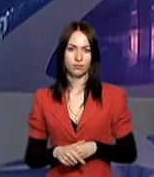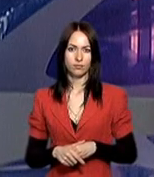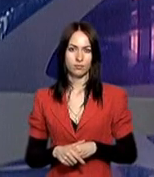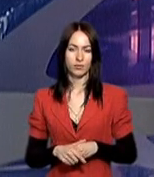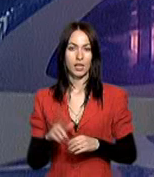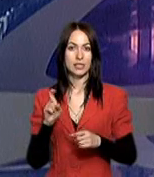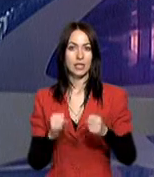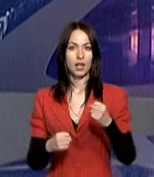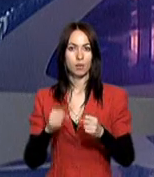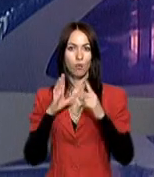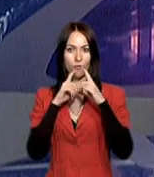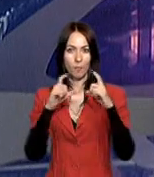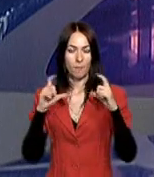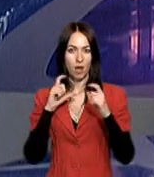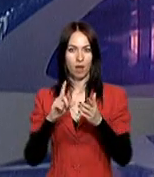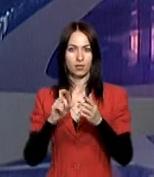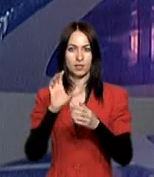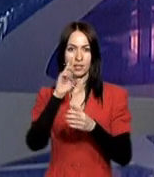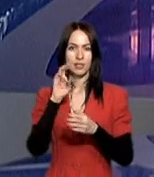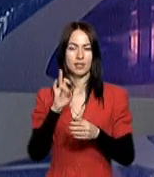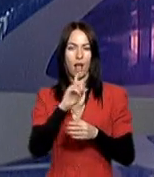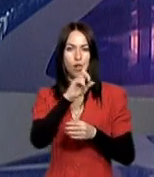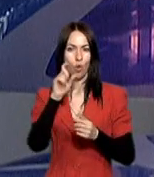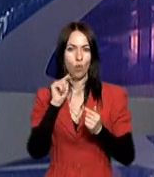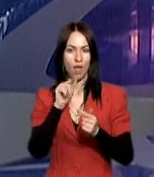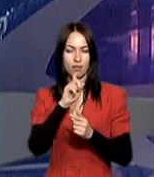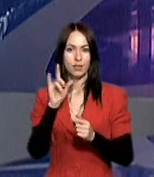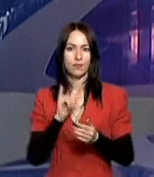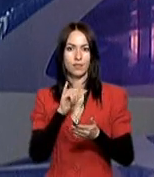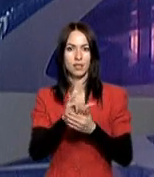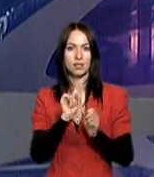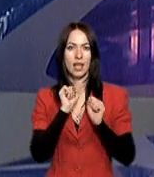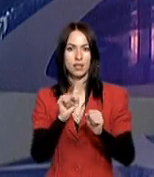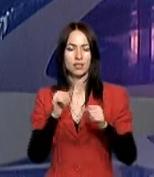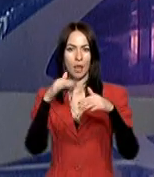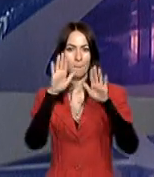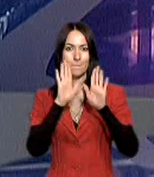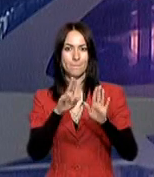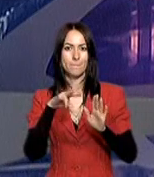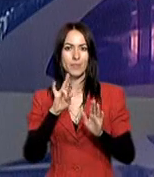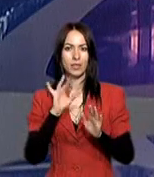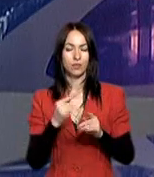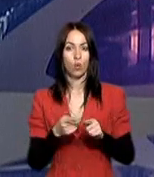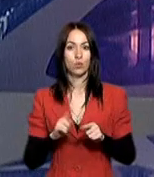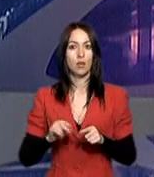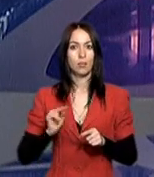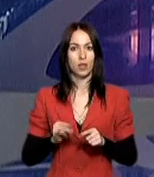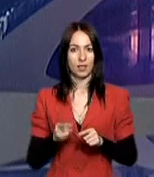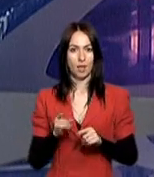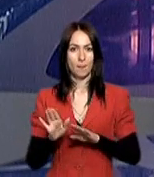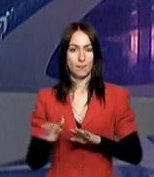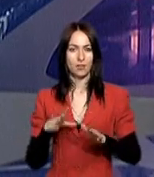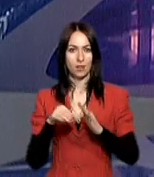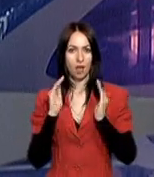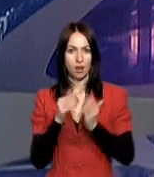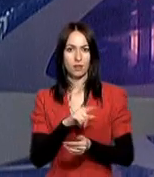За кермом у масці обробляють салон антисептиком та встановлюють захисні плівки. Так нині працюють таксисти Харкова. Після введення карантину